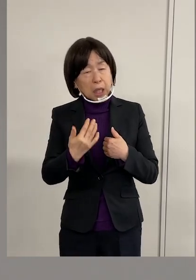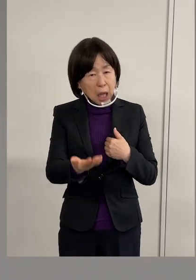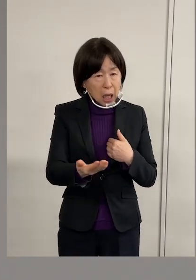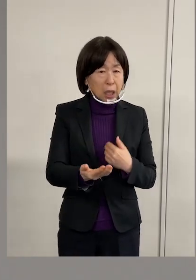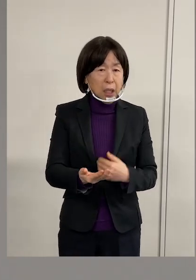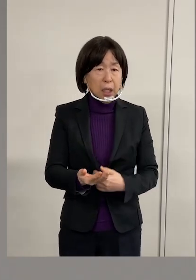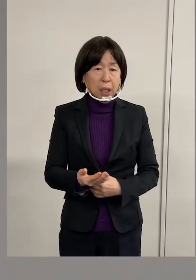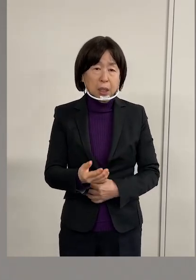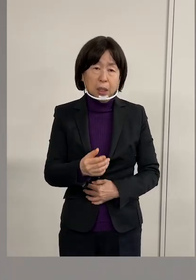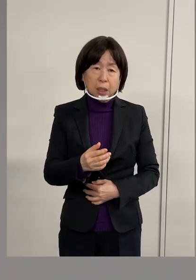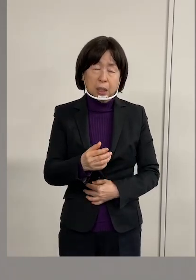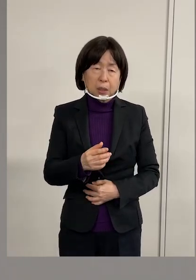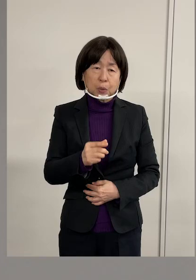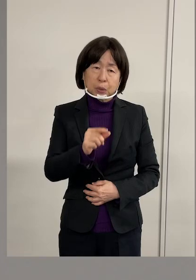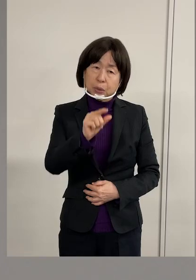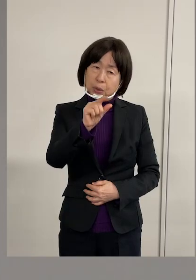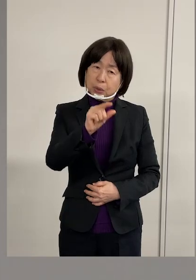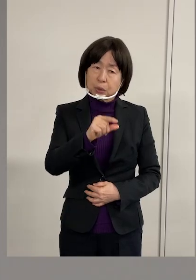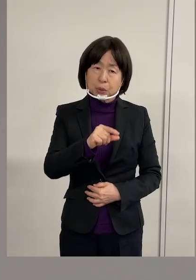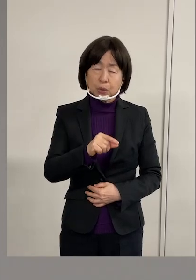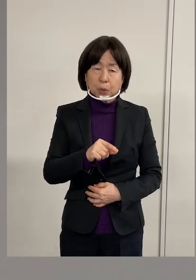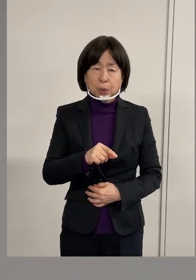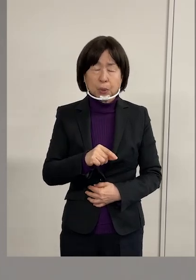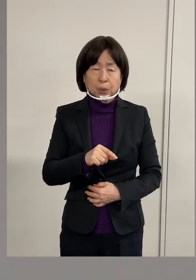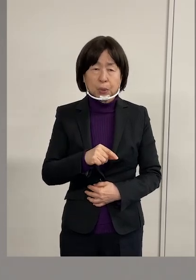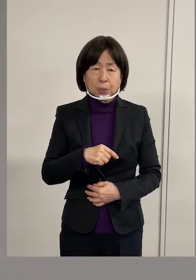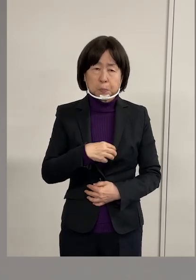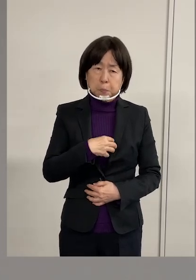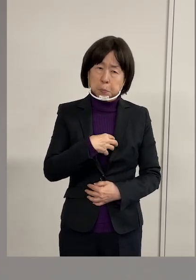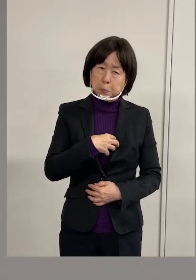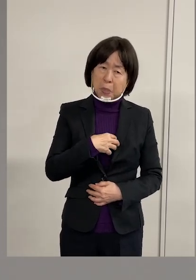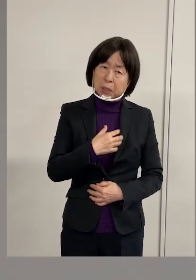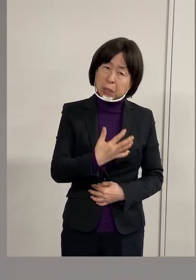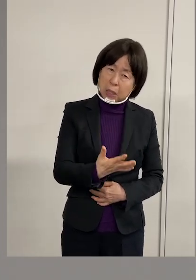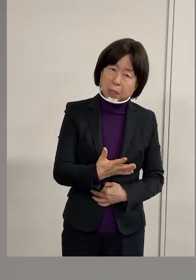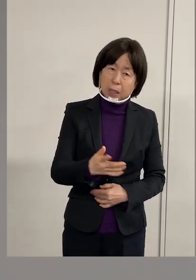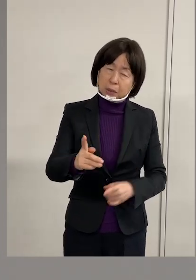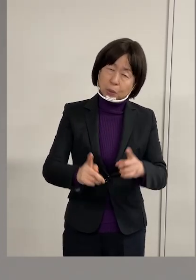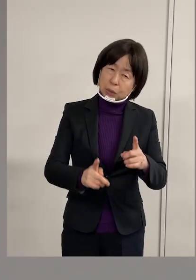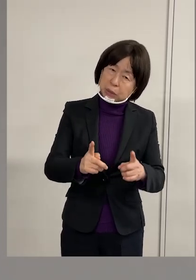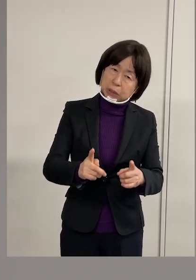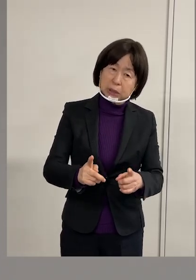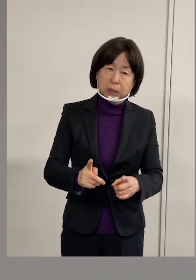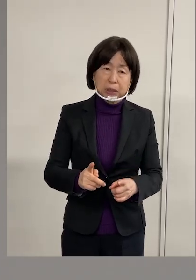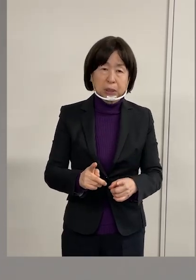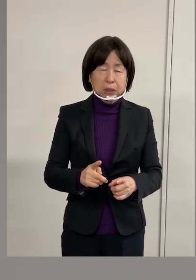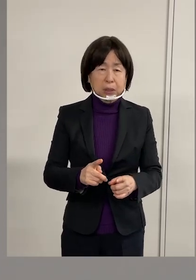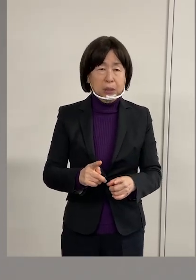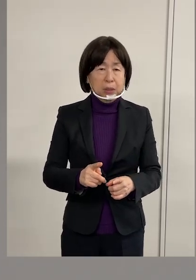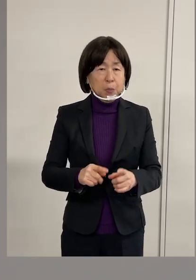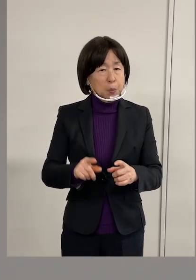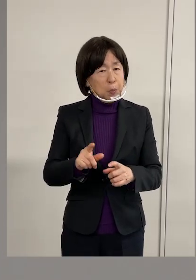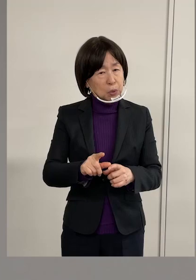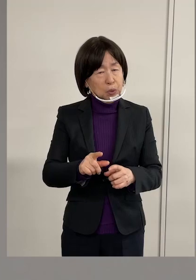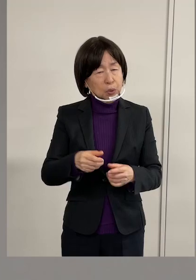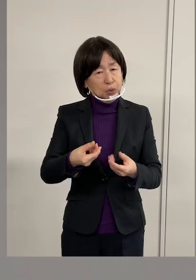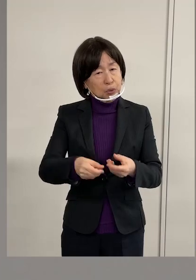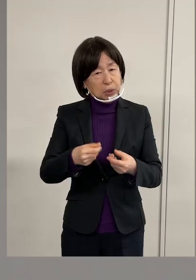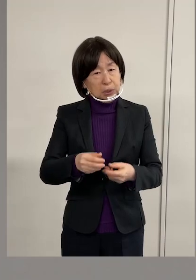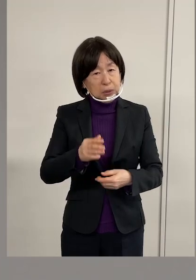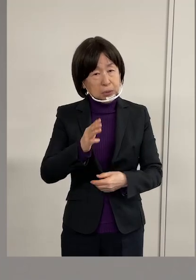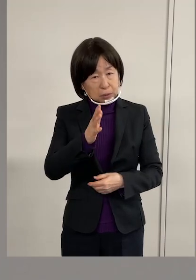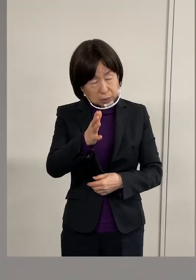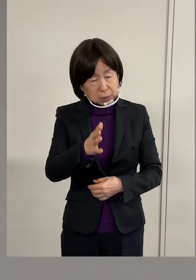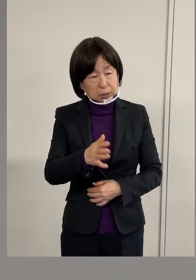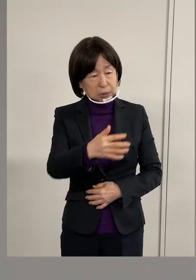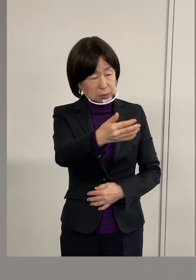はりちょっと慎重にするべきではないかという思いもあるのか、その辺もう少しちょっと伺いたい。 今